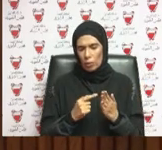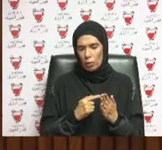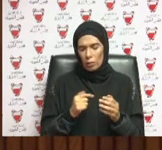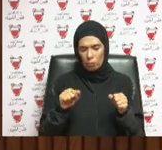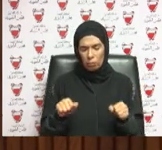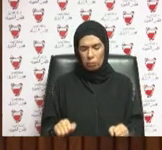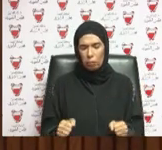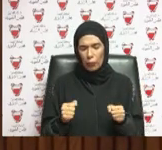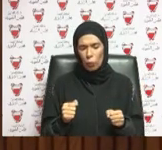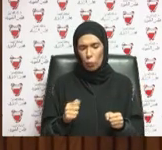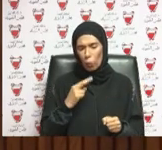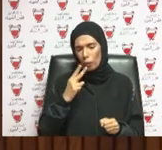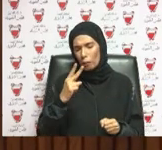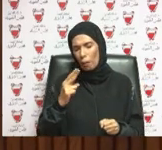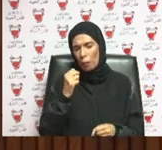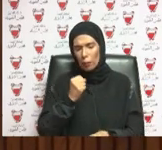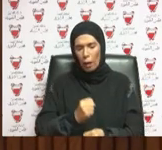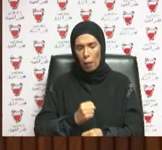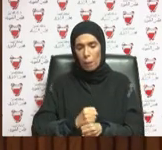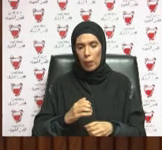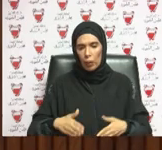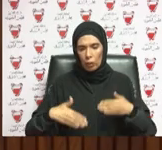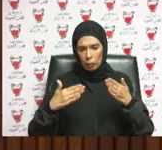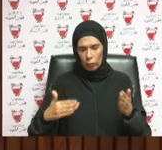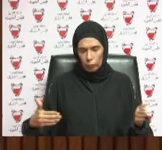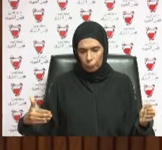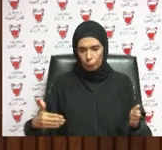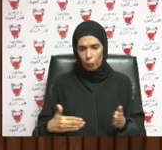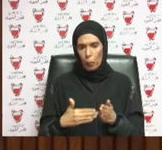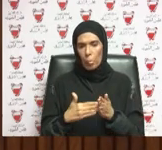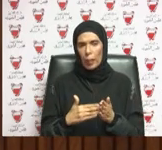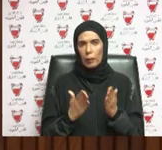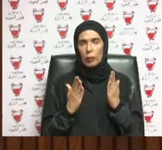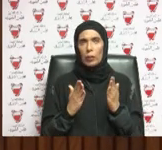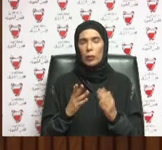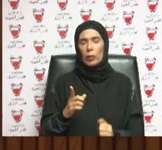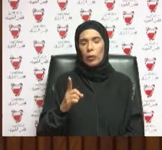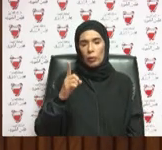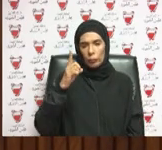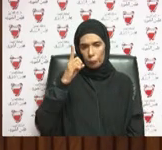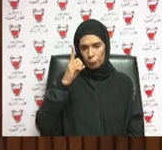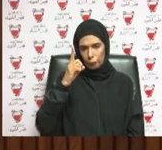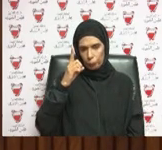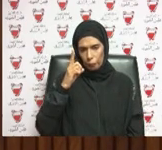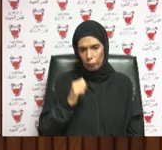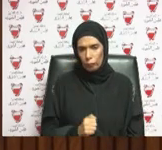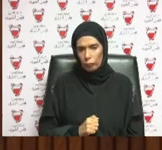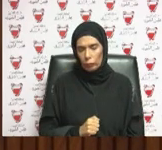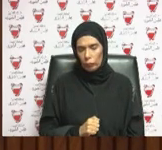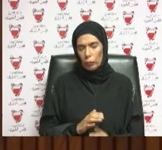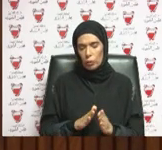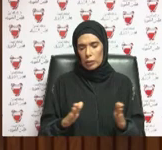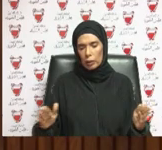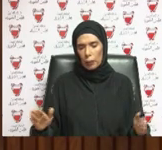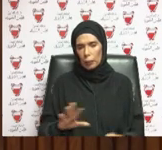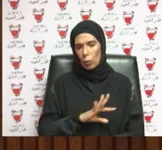يعجزان عن رثاء هذا الراحل الكبير. في الختام لا يسعني إلا أن أدعو المولى عز وجل أن يتقمد الفقيد